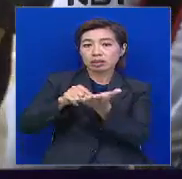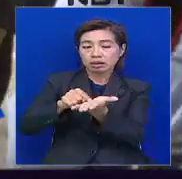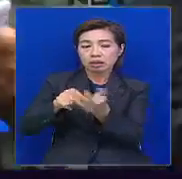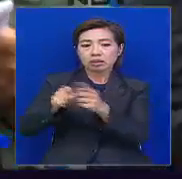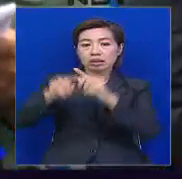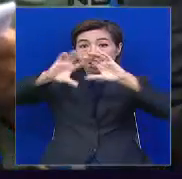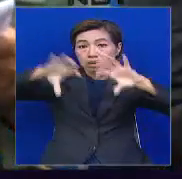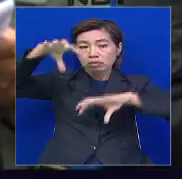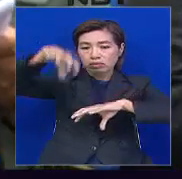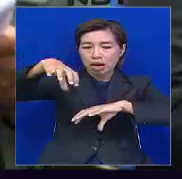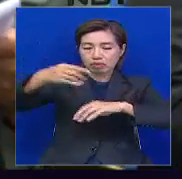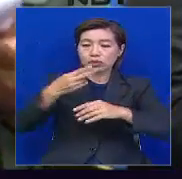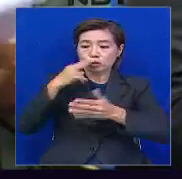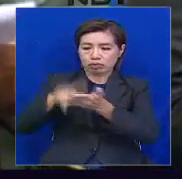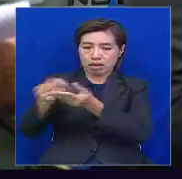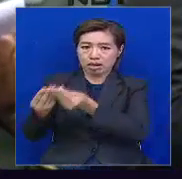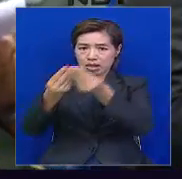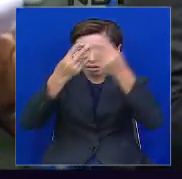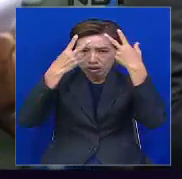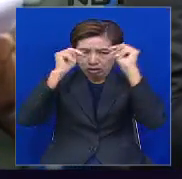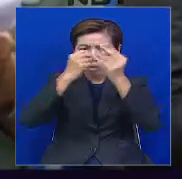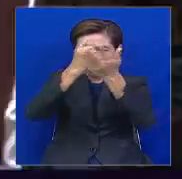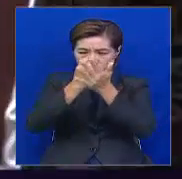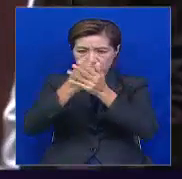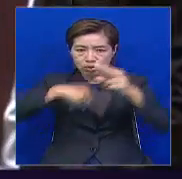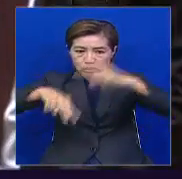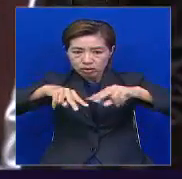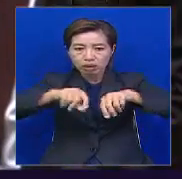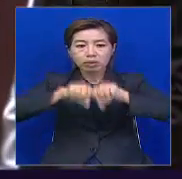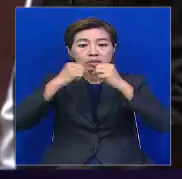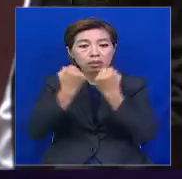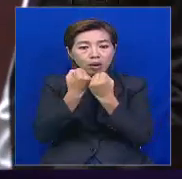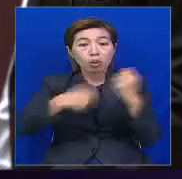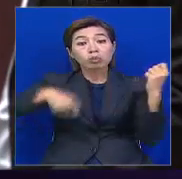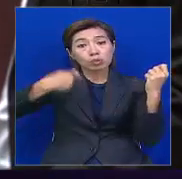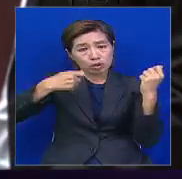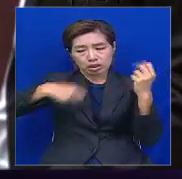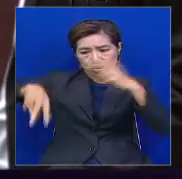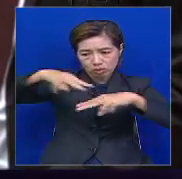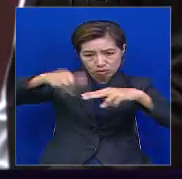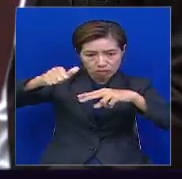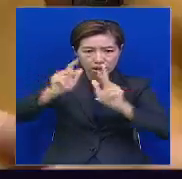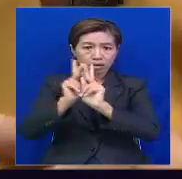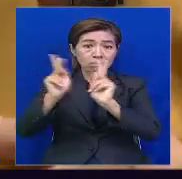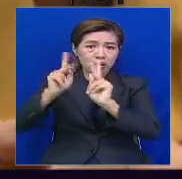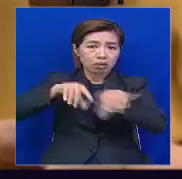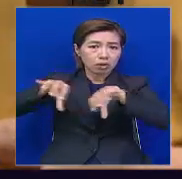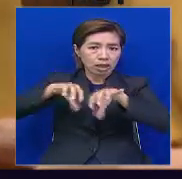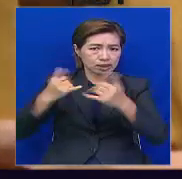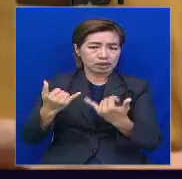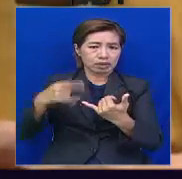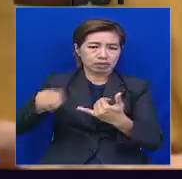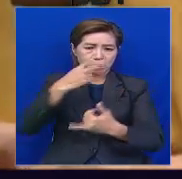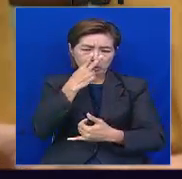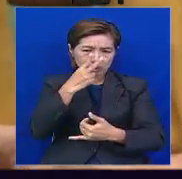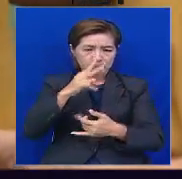ทำเนียบรัฐบาลเพื่อร้องขอความเป็นธรรมในการตรวจสอบการบริหารจัดการของสมาคมและคณะผู้บริหารสมาคมชุดปัจจุบันโ